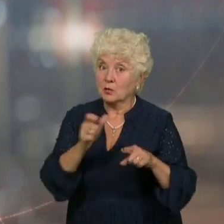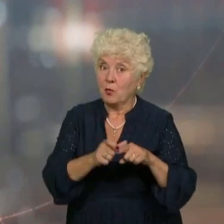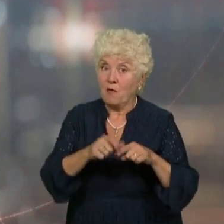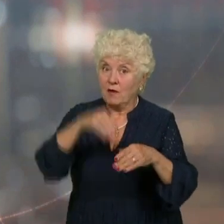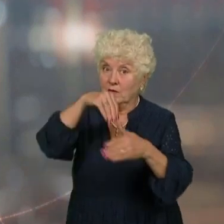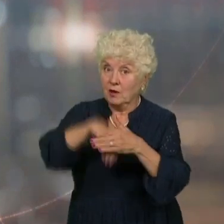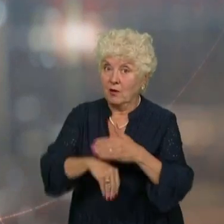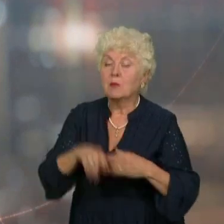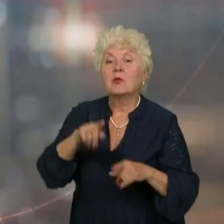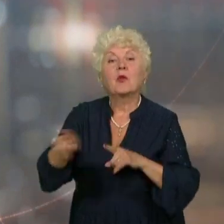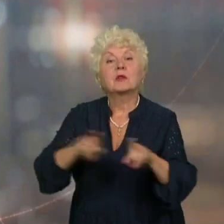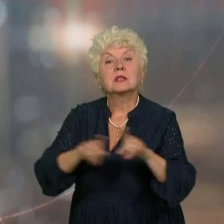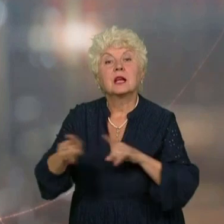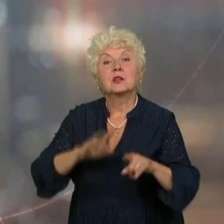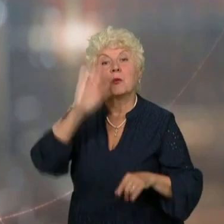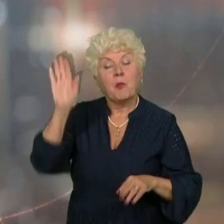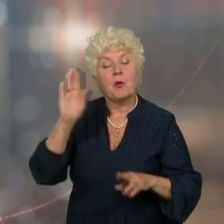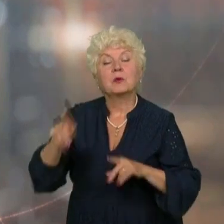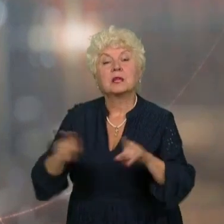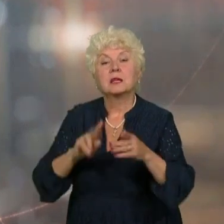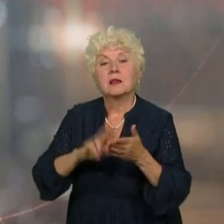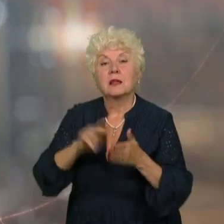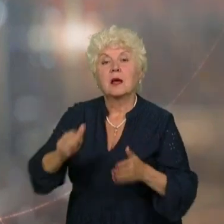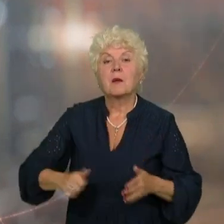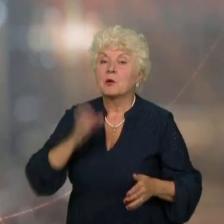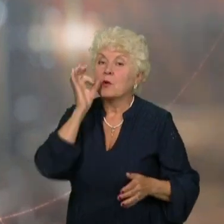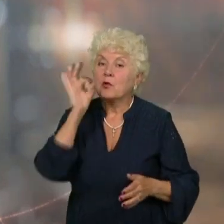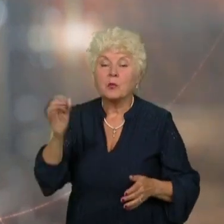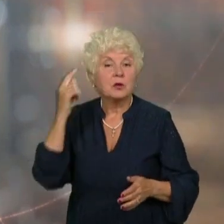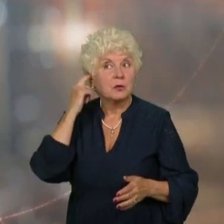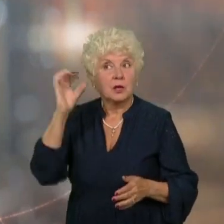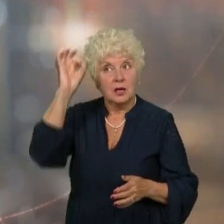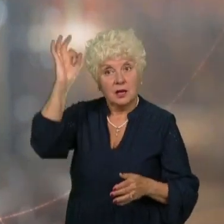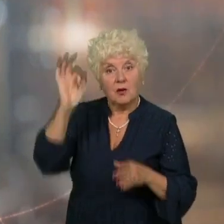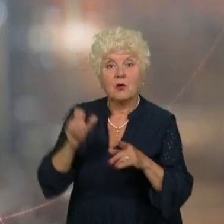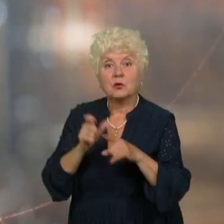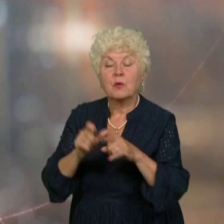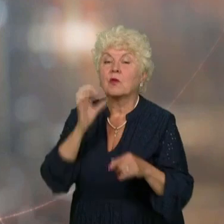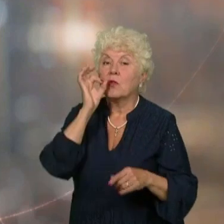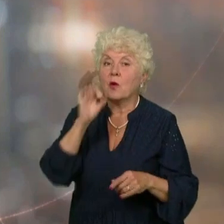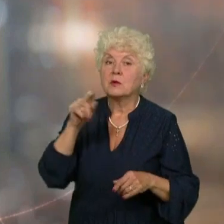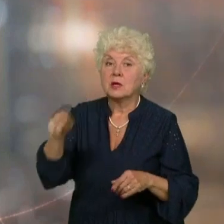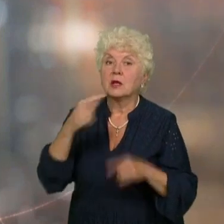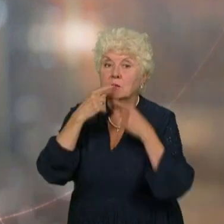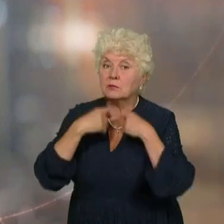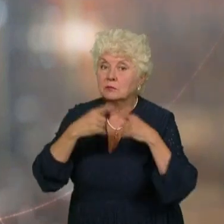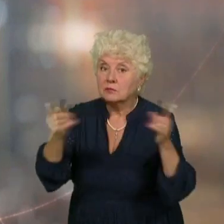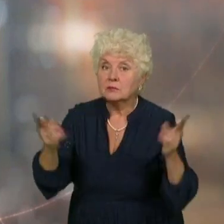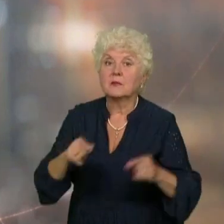wcielonym to znaczy że Bogu zależy abyśmy dobrze słyszeli jego słowo i też dobrze je